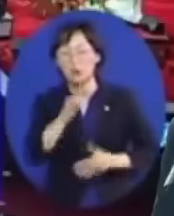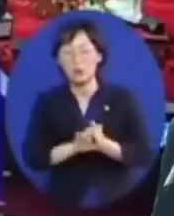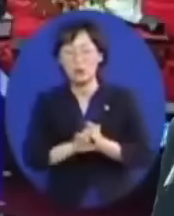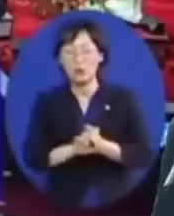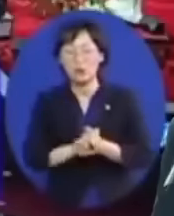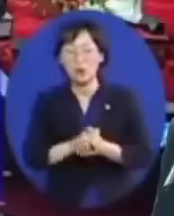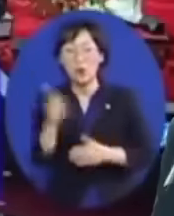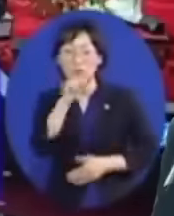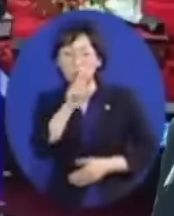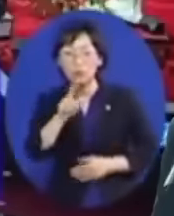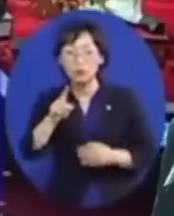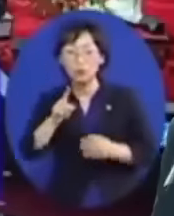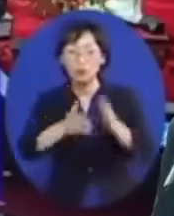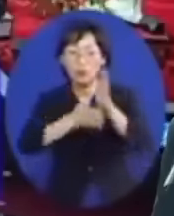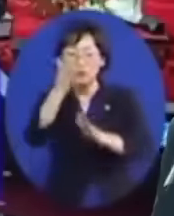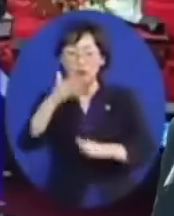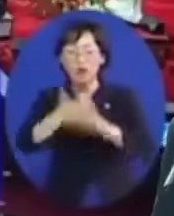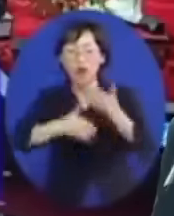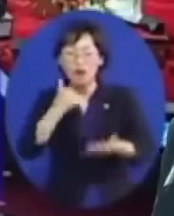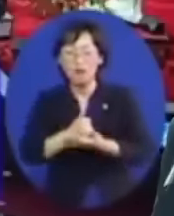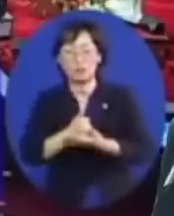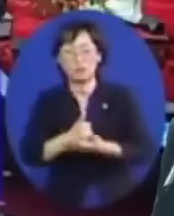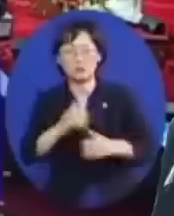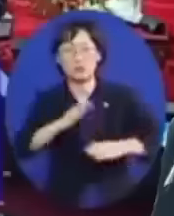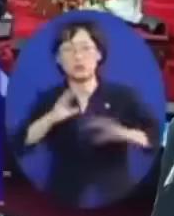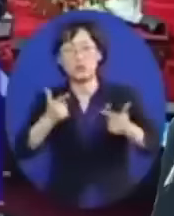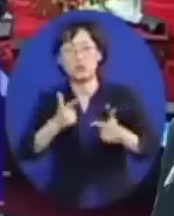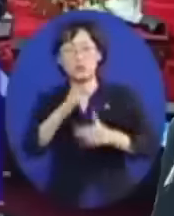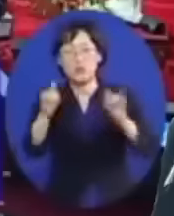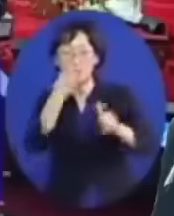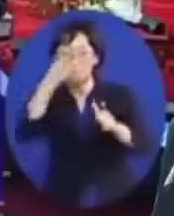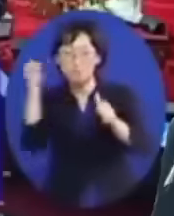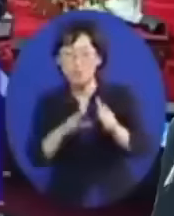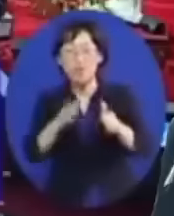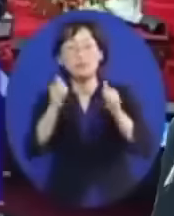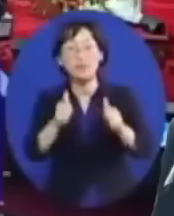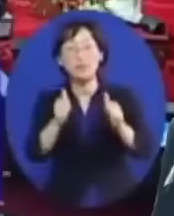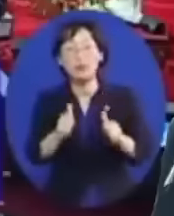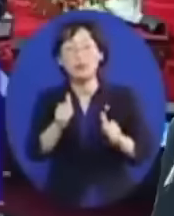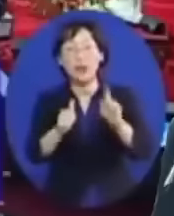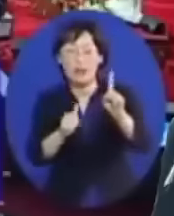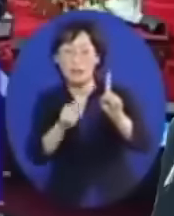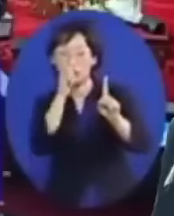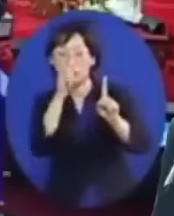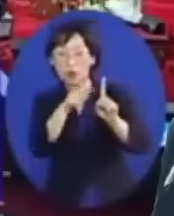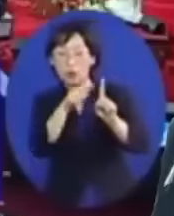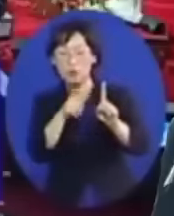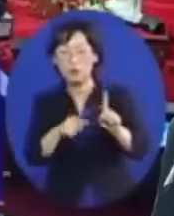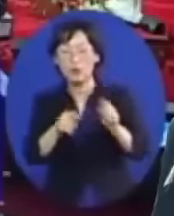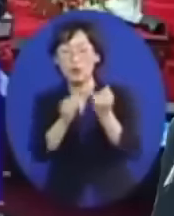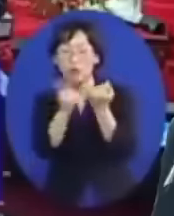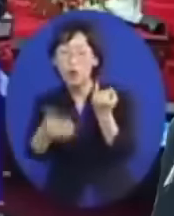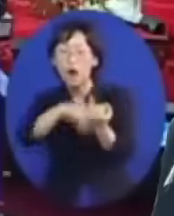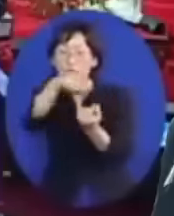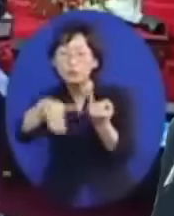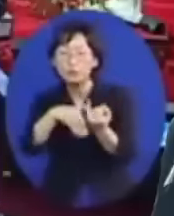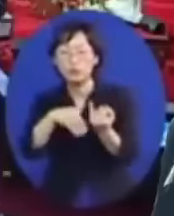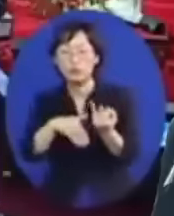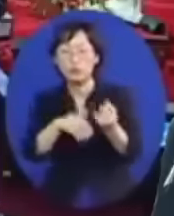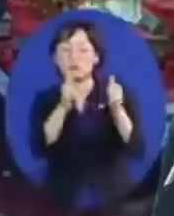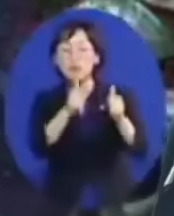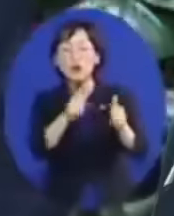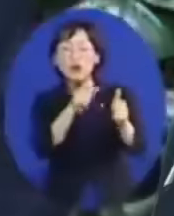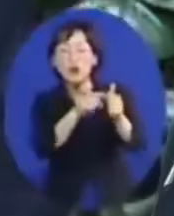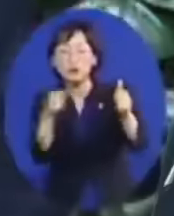어떤 도시에 하나님을 두려워하지 않고 사람을 무시하는 한 재판관이 있는데 그 도시에 한 과부가 그 재판관에 가서